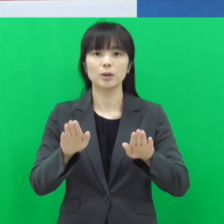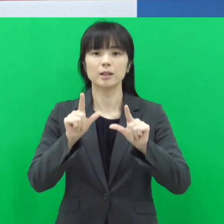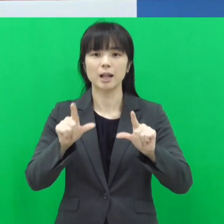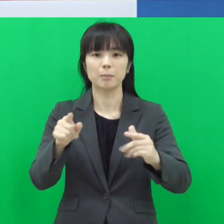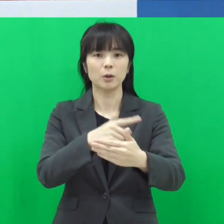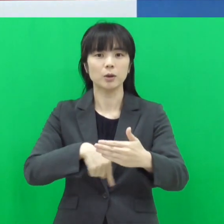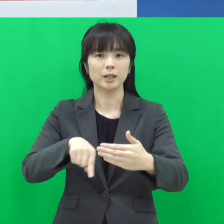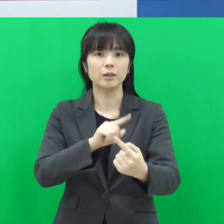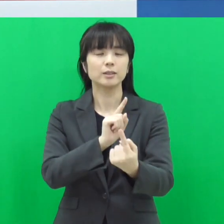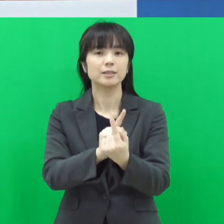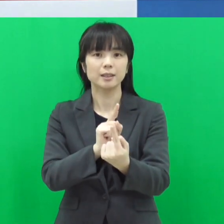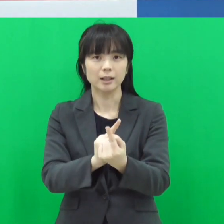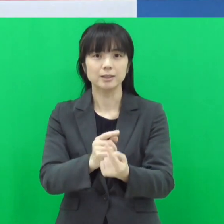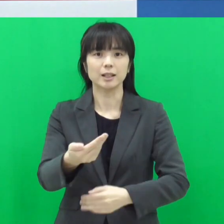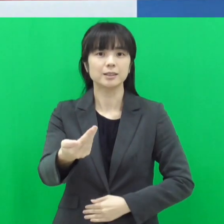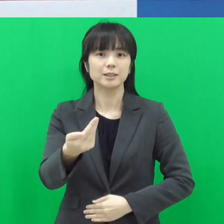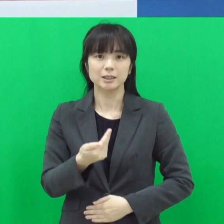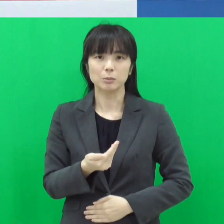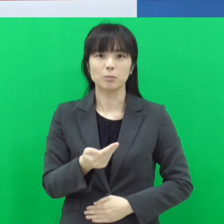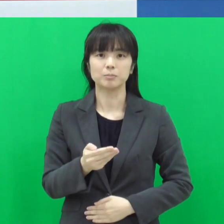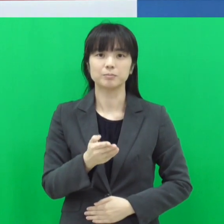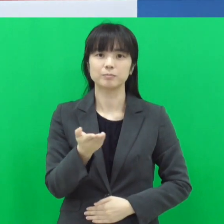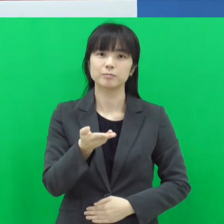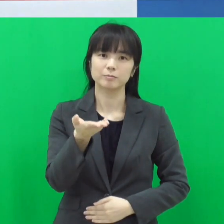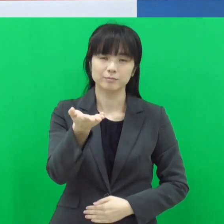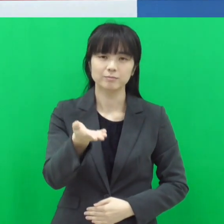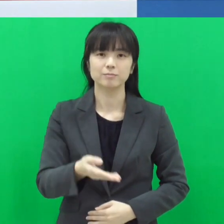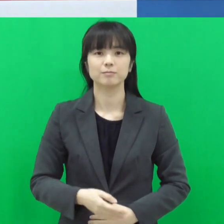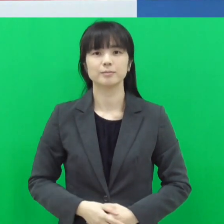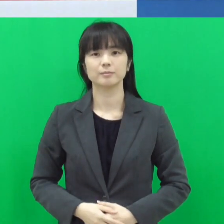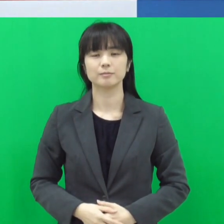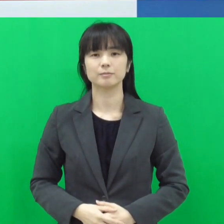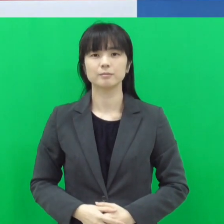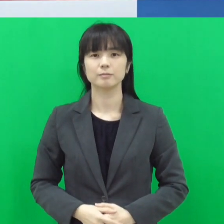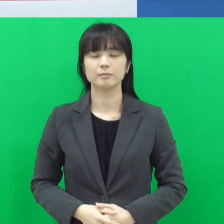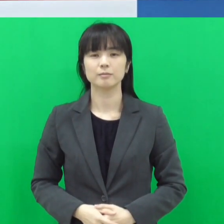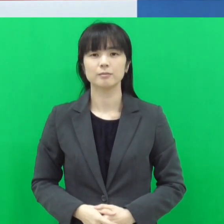に関する連携協定の締結について、質問ございますでしょうか。